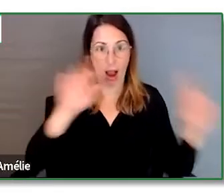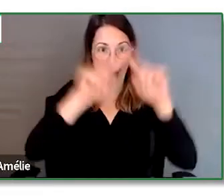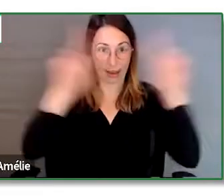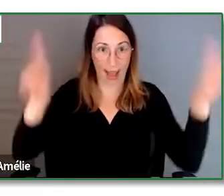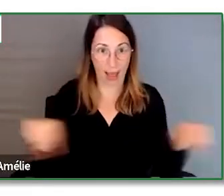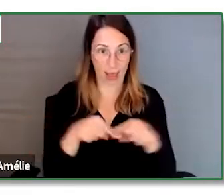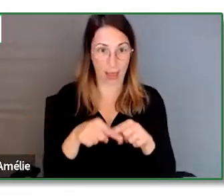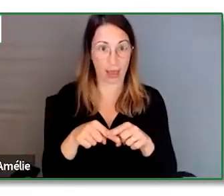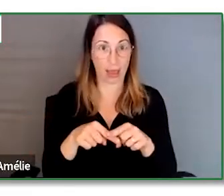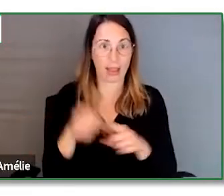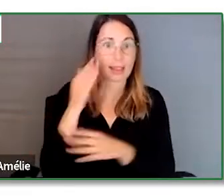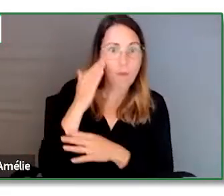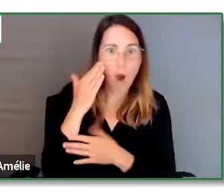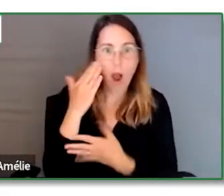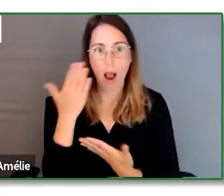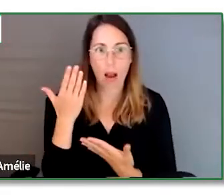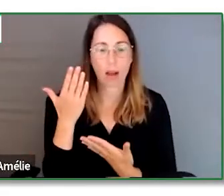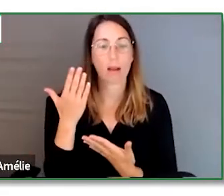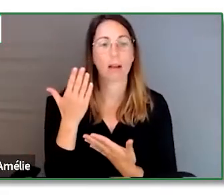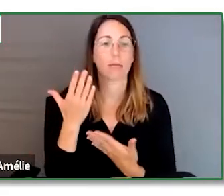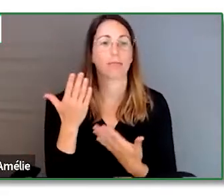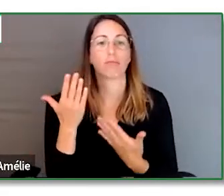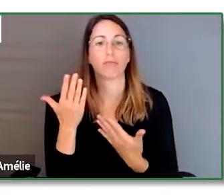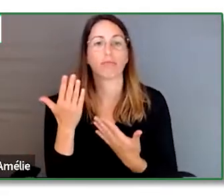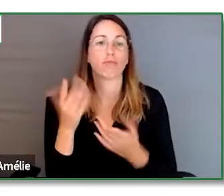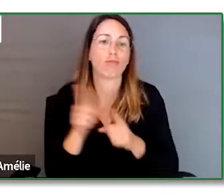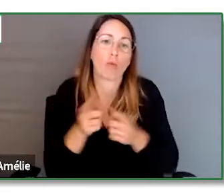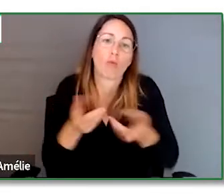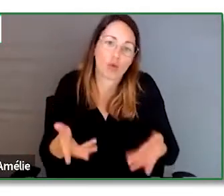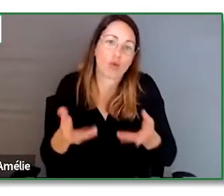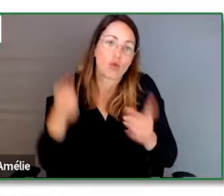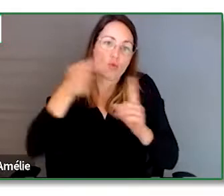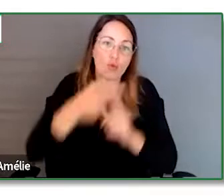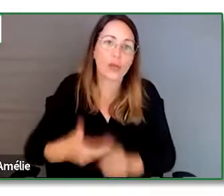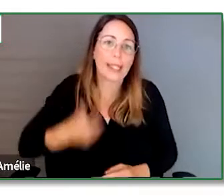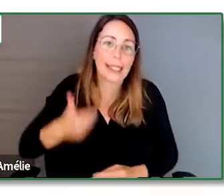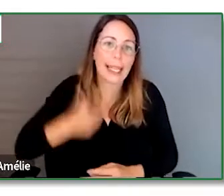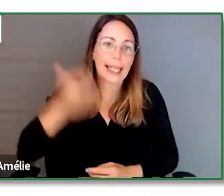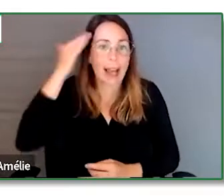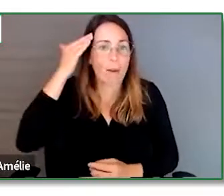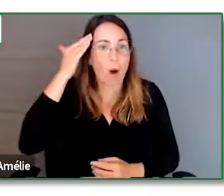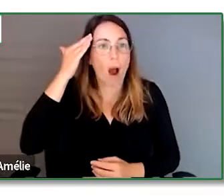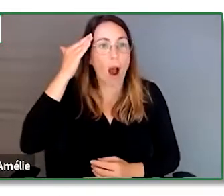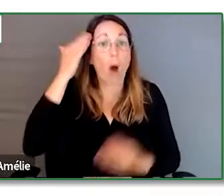les besoins de la conversation aujourd'hui, où nous avons des lieux, des parcs